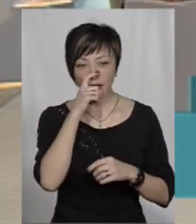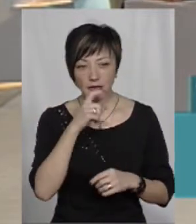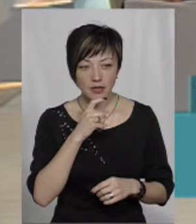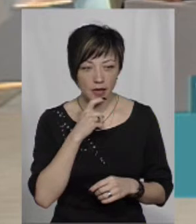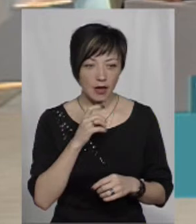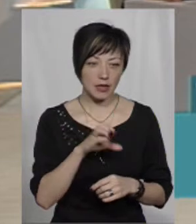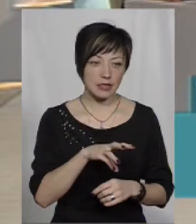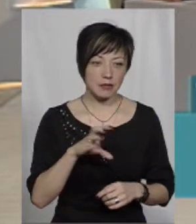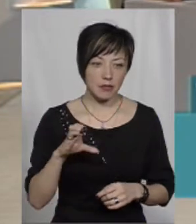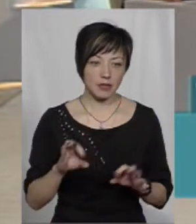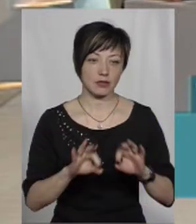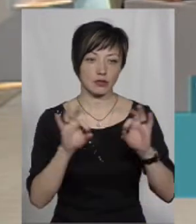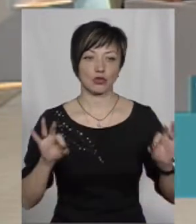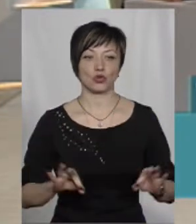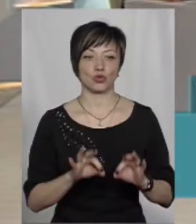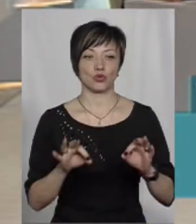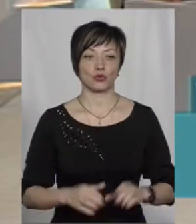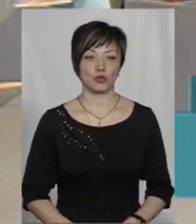нічого.